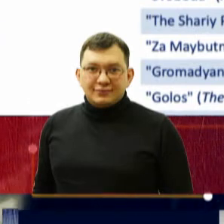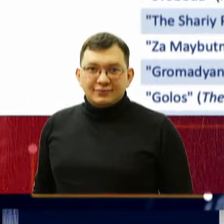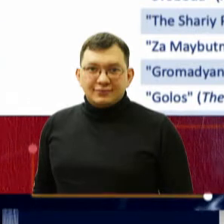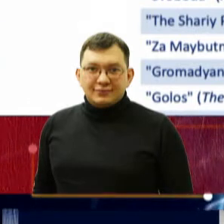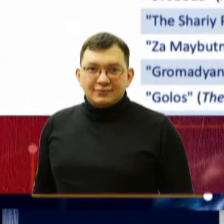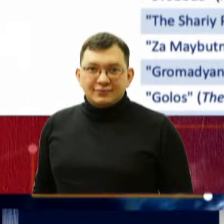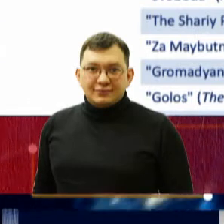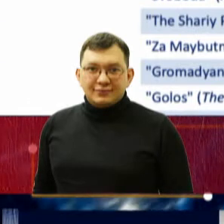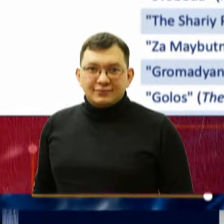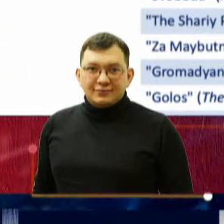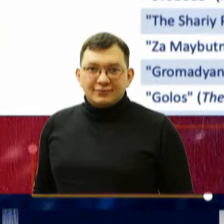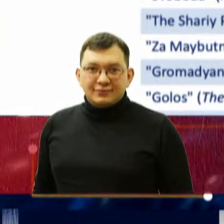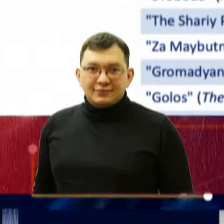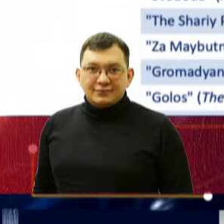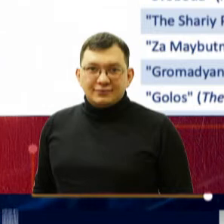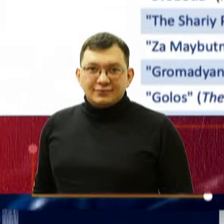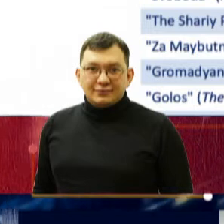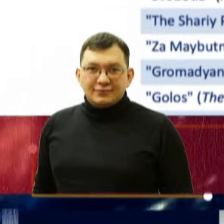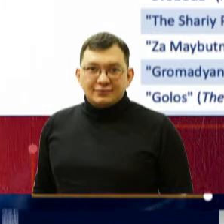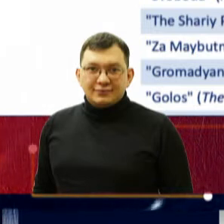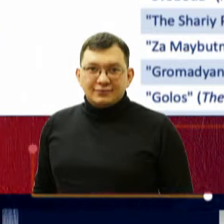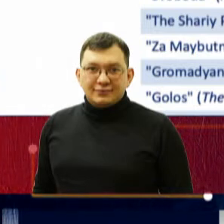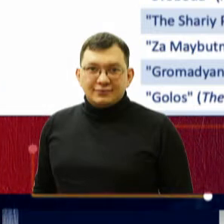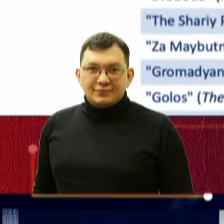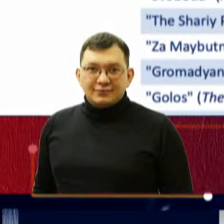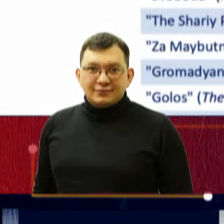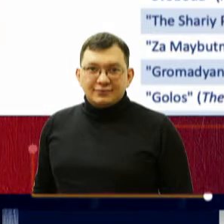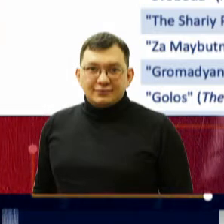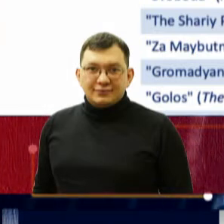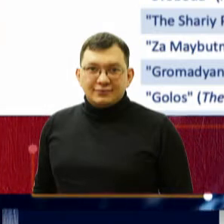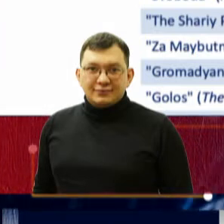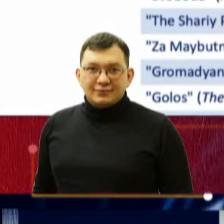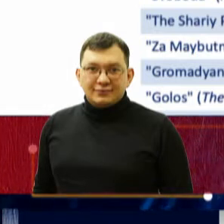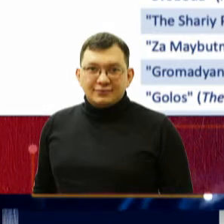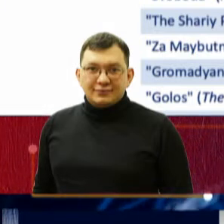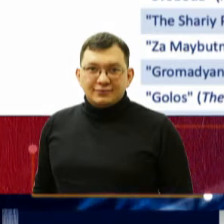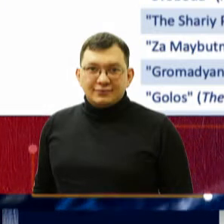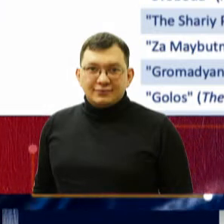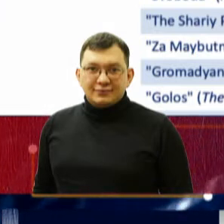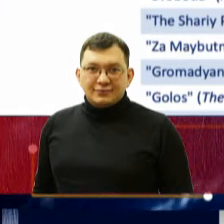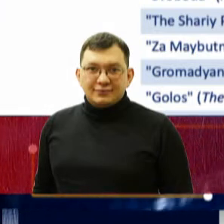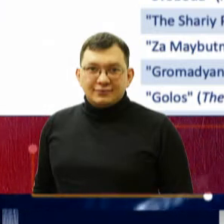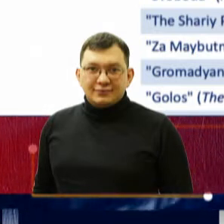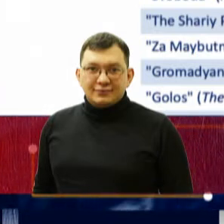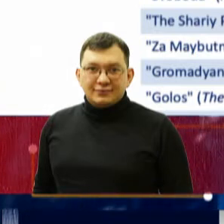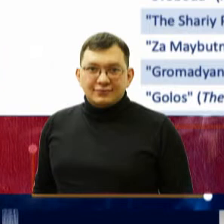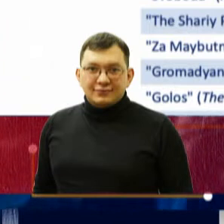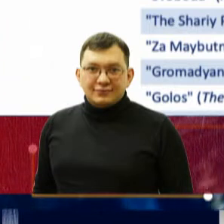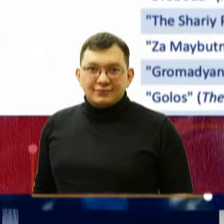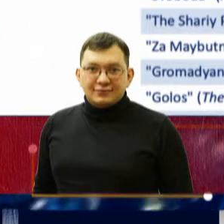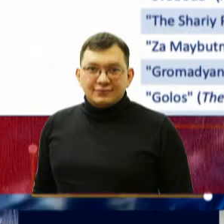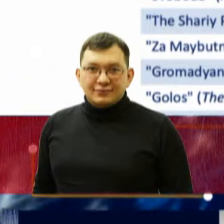буде дуже суттєво знижатися рейтинг Зеленського, і, власне, ми це і маємо. Тому це відбувалося не лише зі «Слугами»,